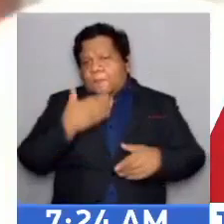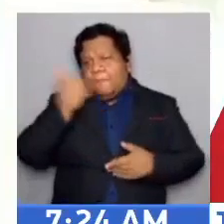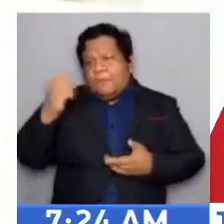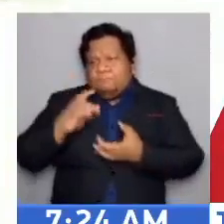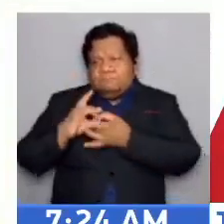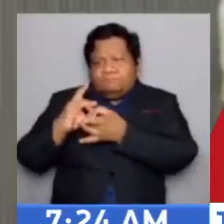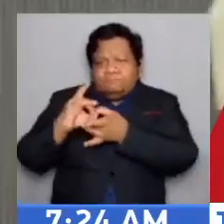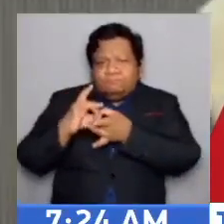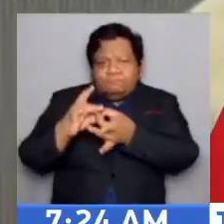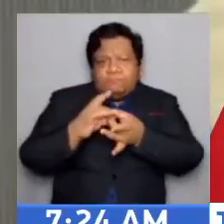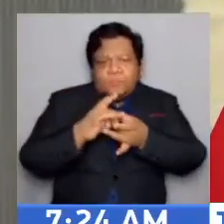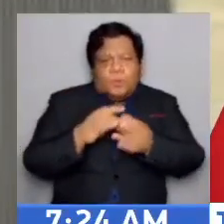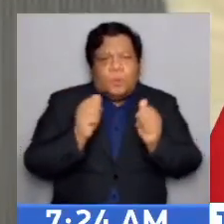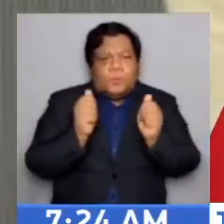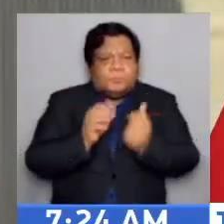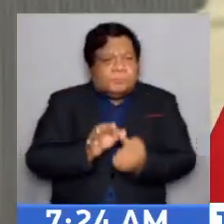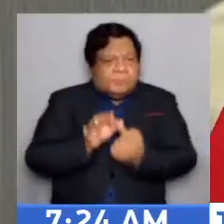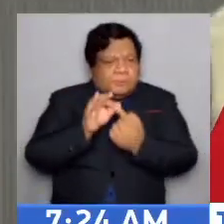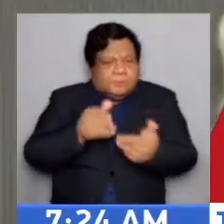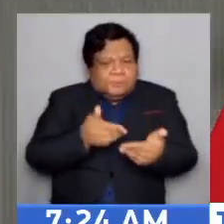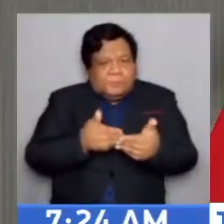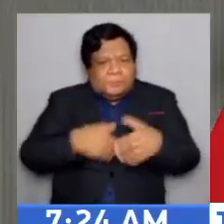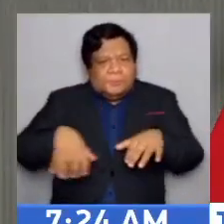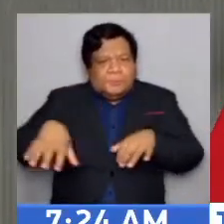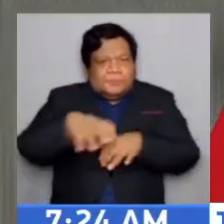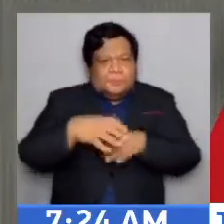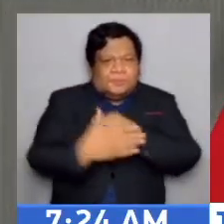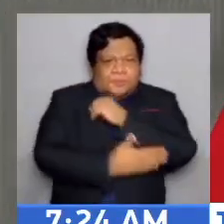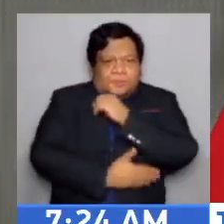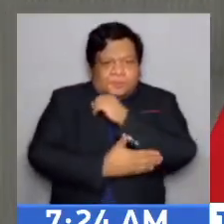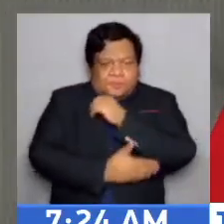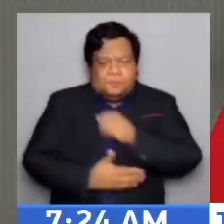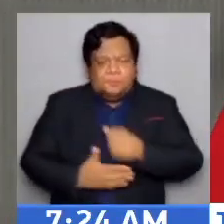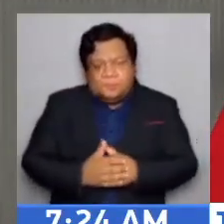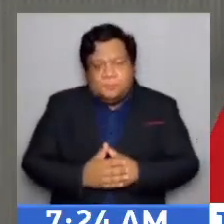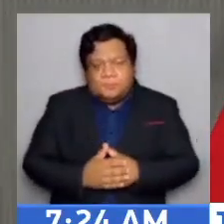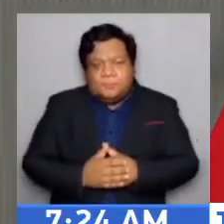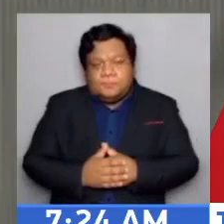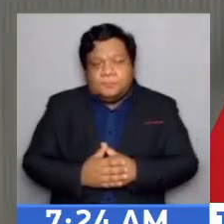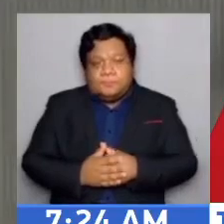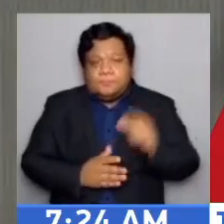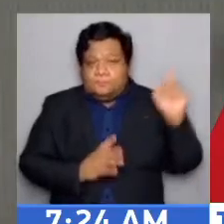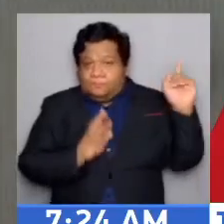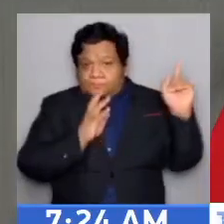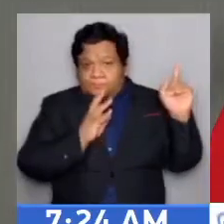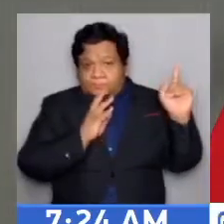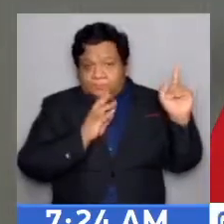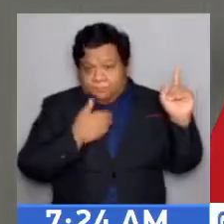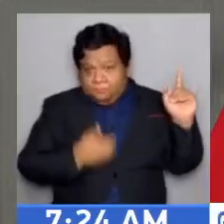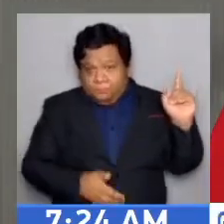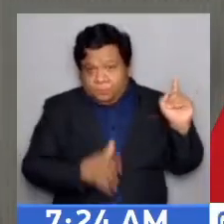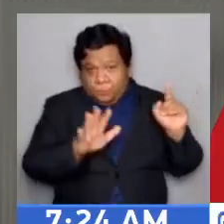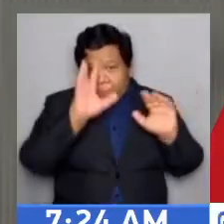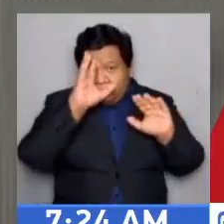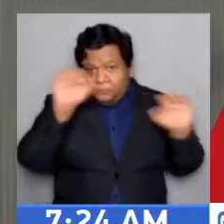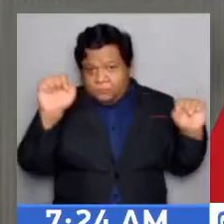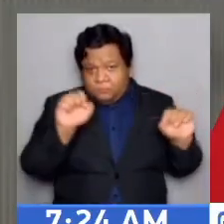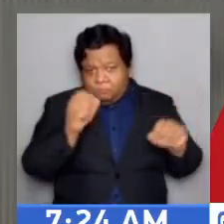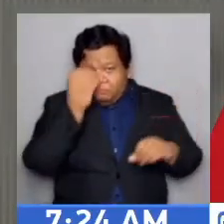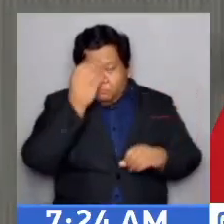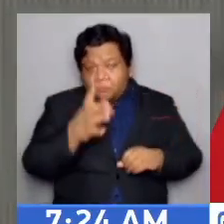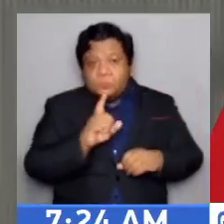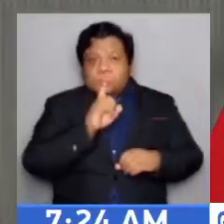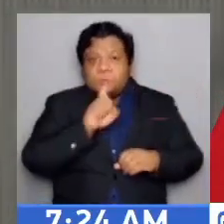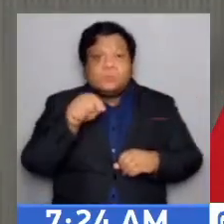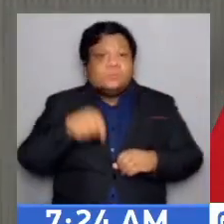bansa. As your president, you must be assured that this administration will always